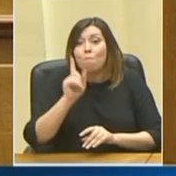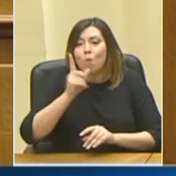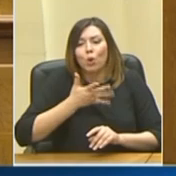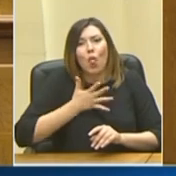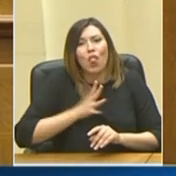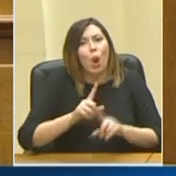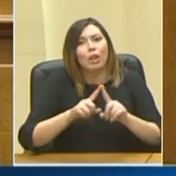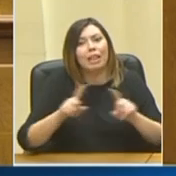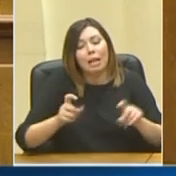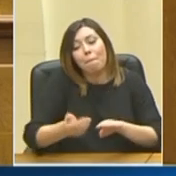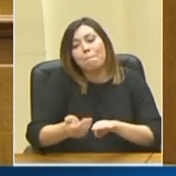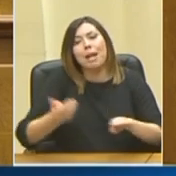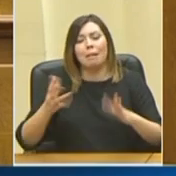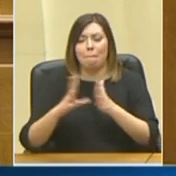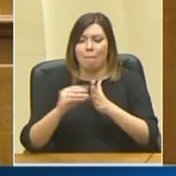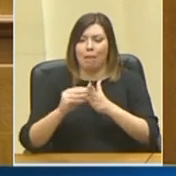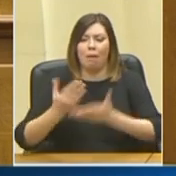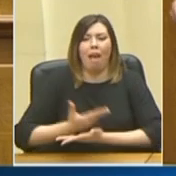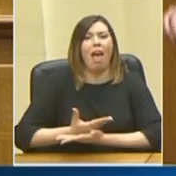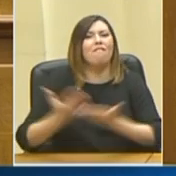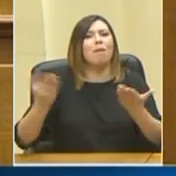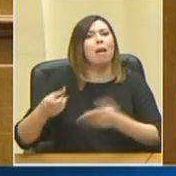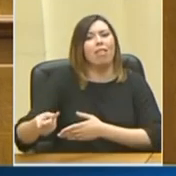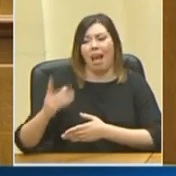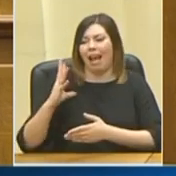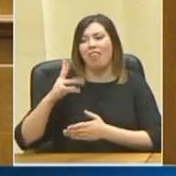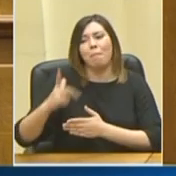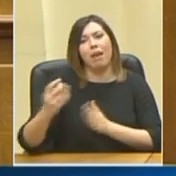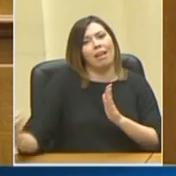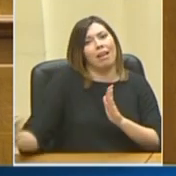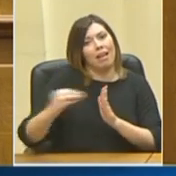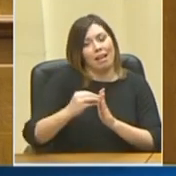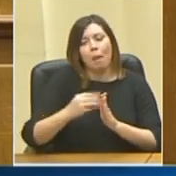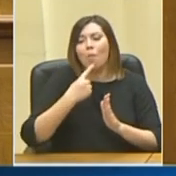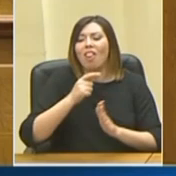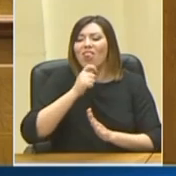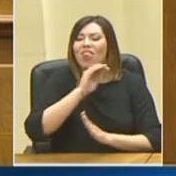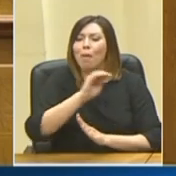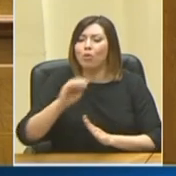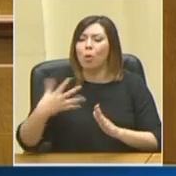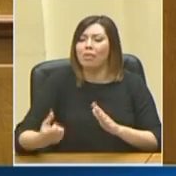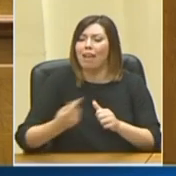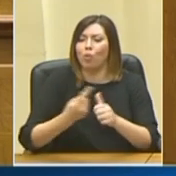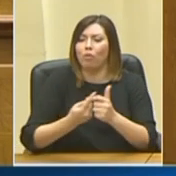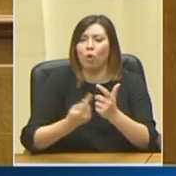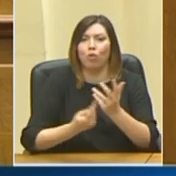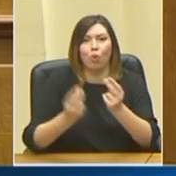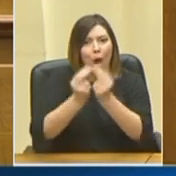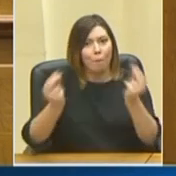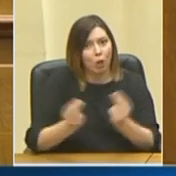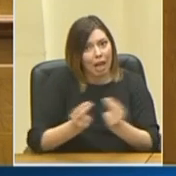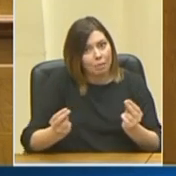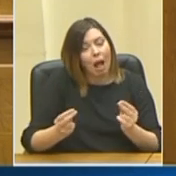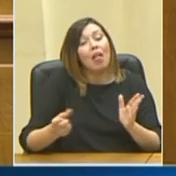Πριν γράψει η Καθημερινή ότι η δημοσκόπηση έχει τα εξής αποτελέσματα, να